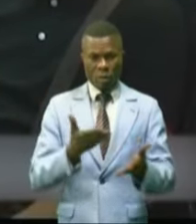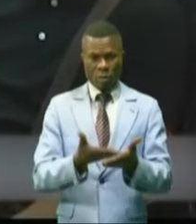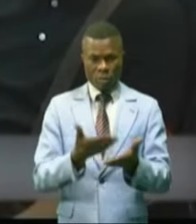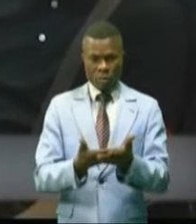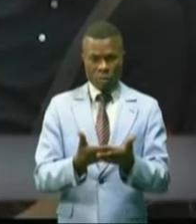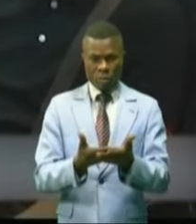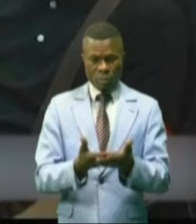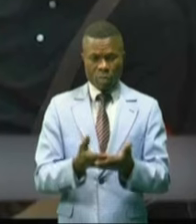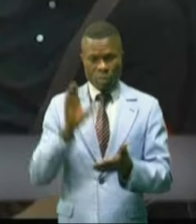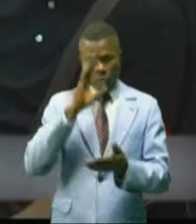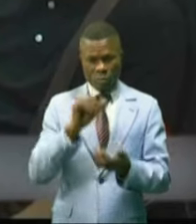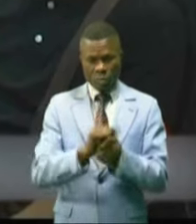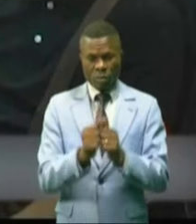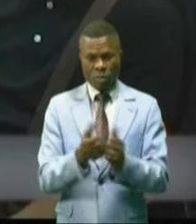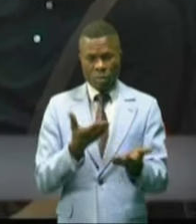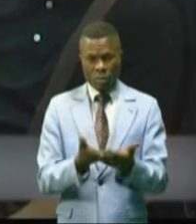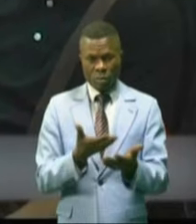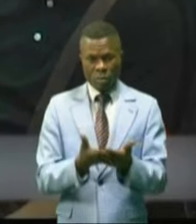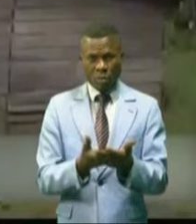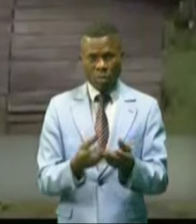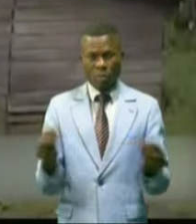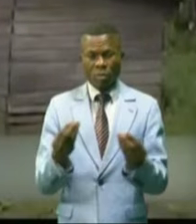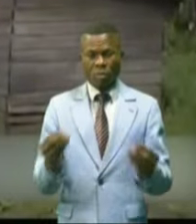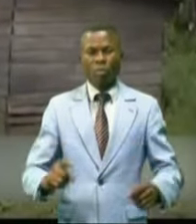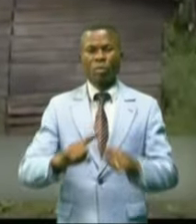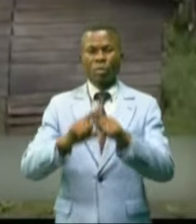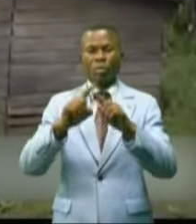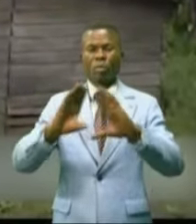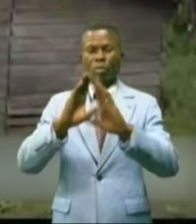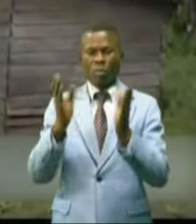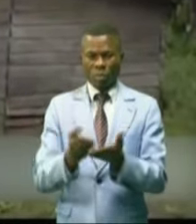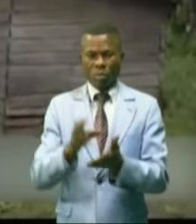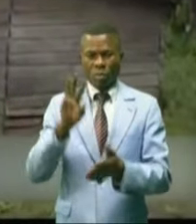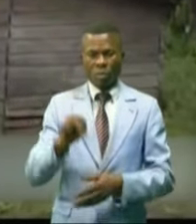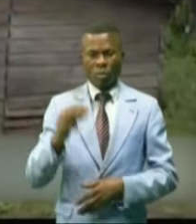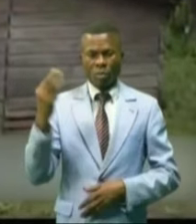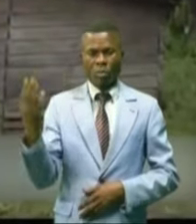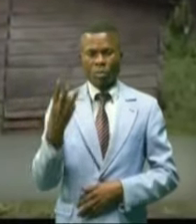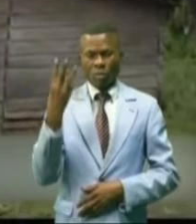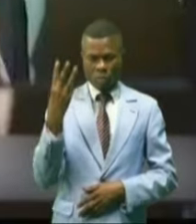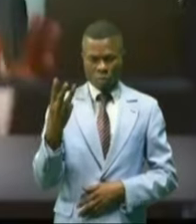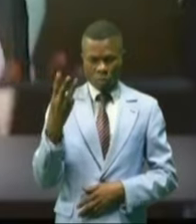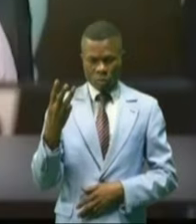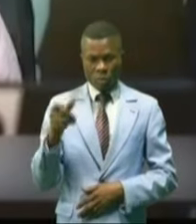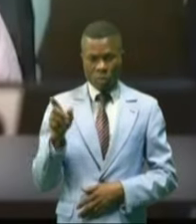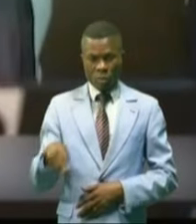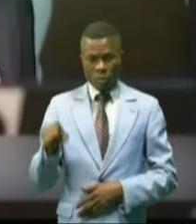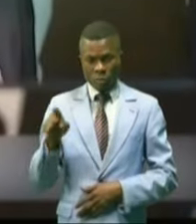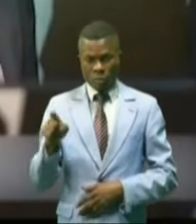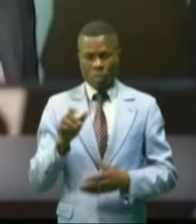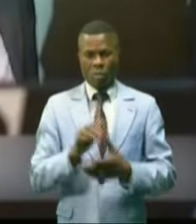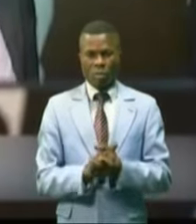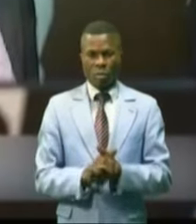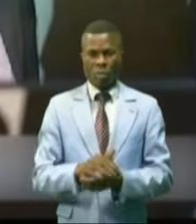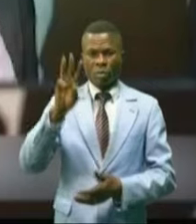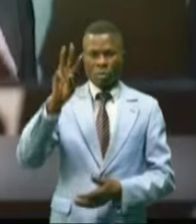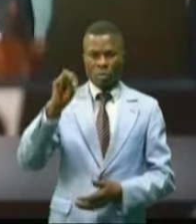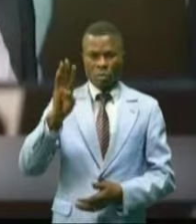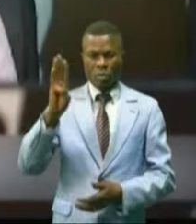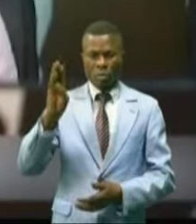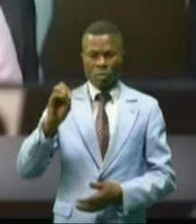ces drames qui se dessinent suite à la percée du M23 dans la province de la Tshopo. Le peuple Lengola, Mbole,